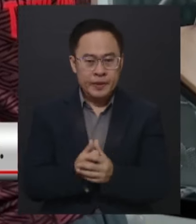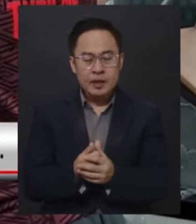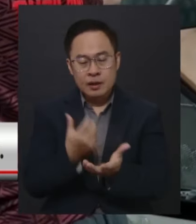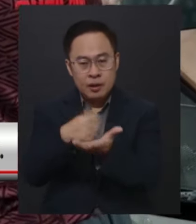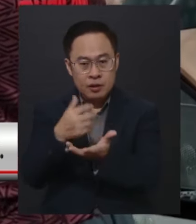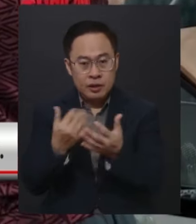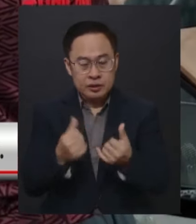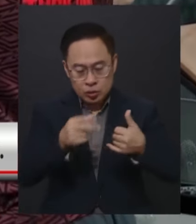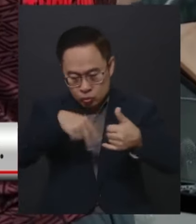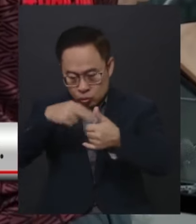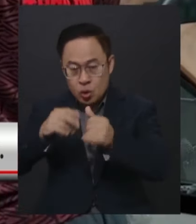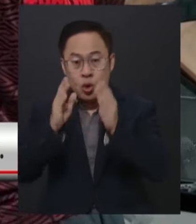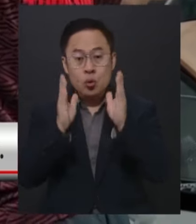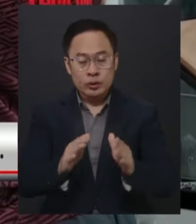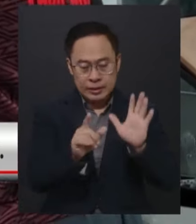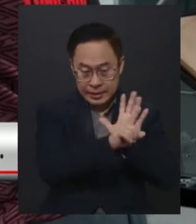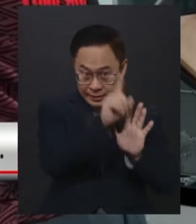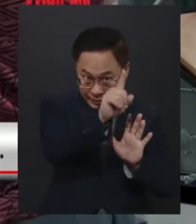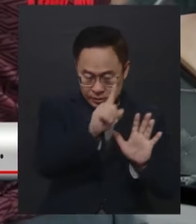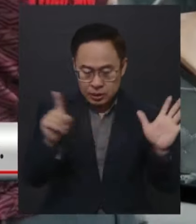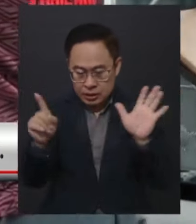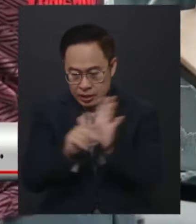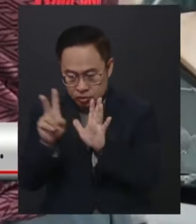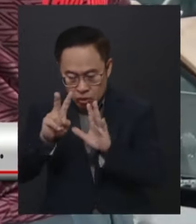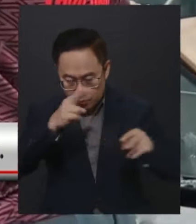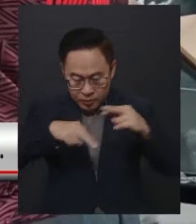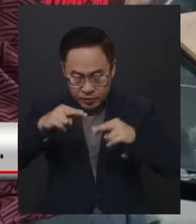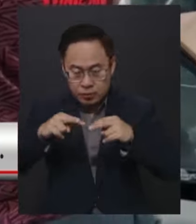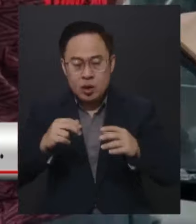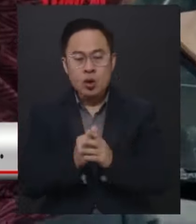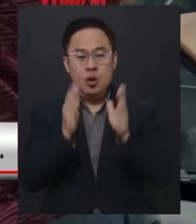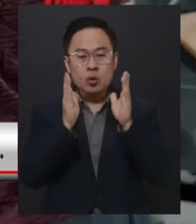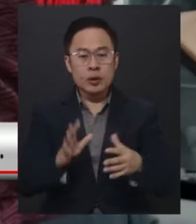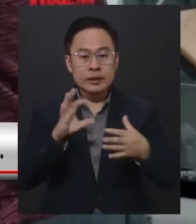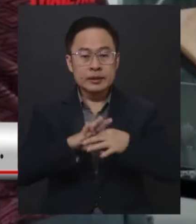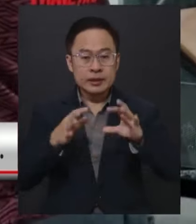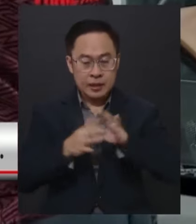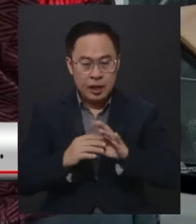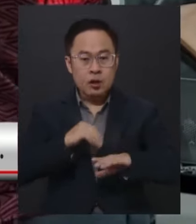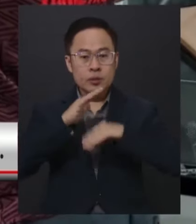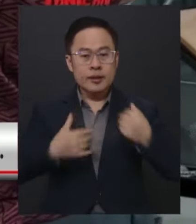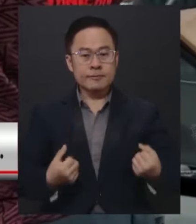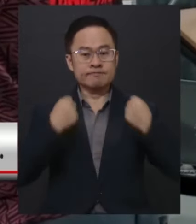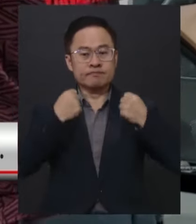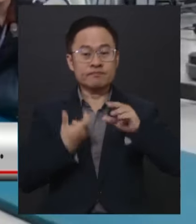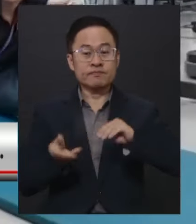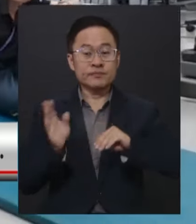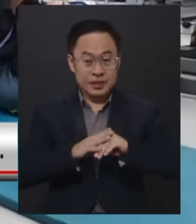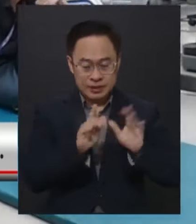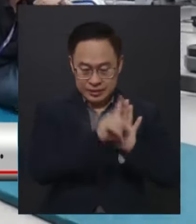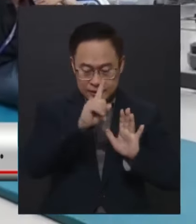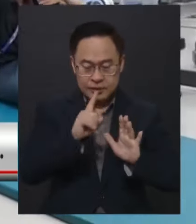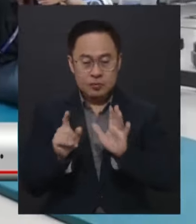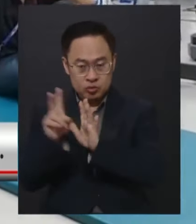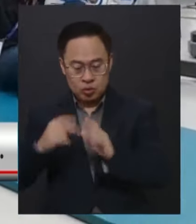เผยว่าจากการเปรียบเทียบกับครั้งแรกกับครั้งที่ 2เห็นได้ชัดว่านักกีฬาส่วนใหญ่ร่างกายพัฒนาดีขึ้นกว่าเดิมอย่างไรก็ตามยัง